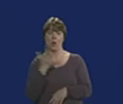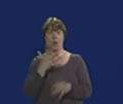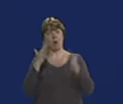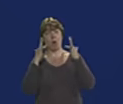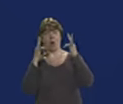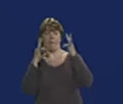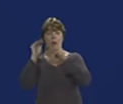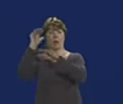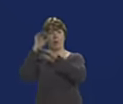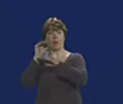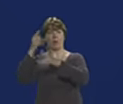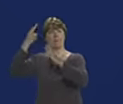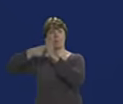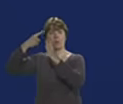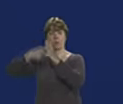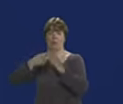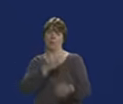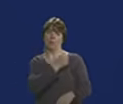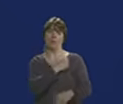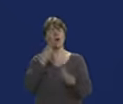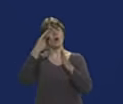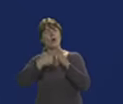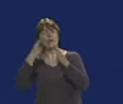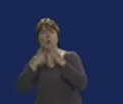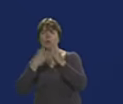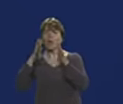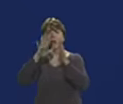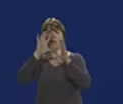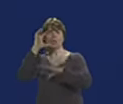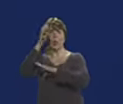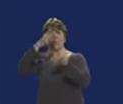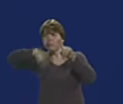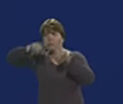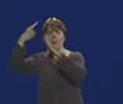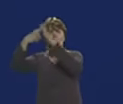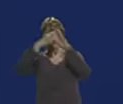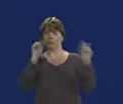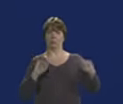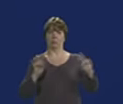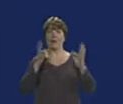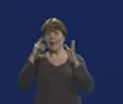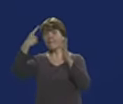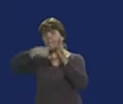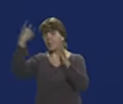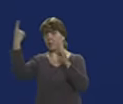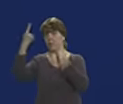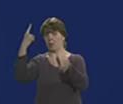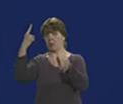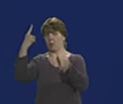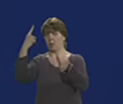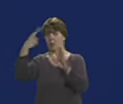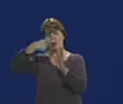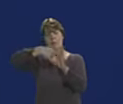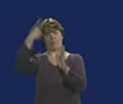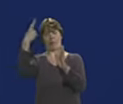dimension protectrice de la frontière. Pas la frontière simplement géographique, la frontière. La frontière, celle qui